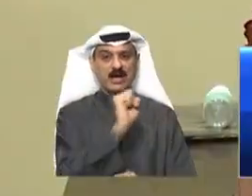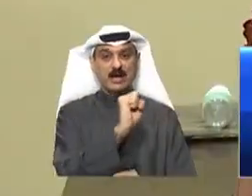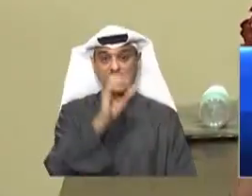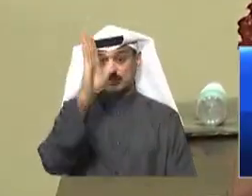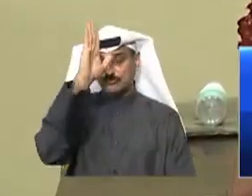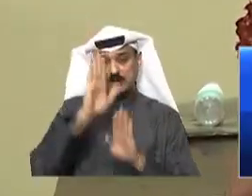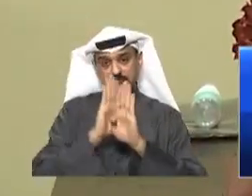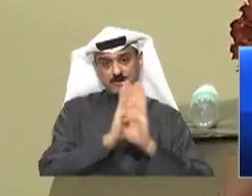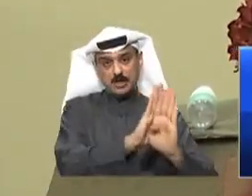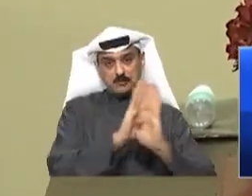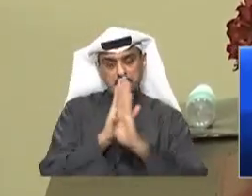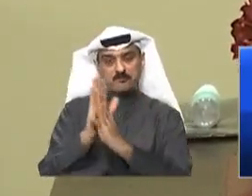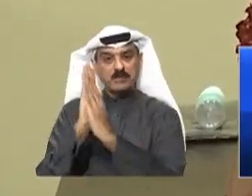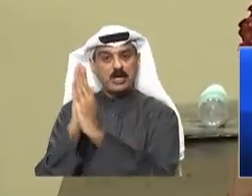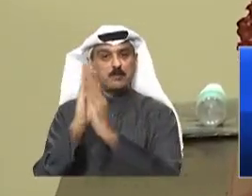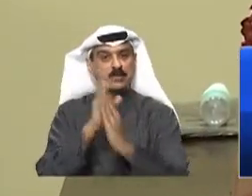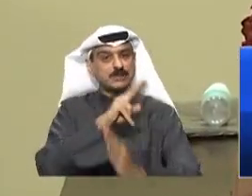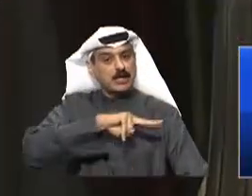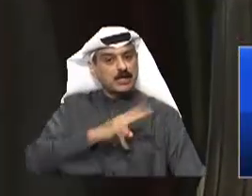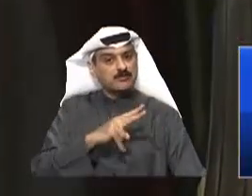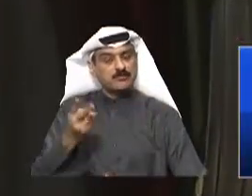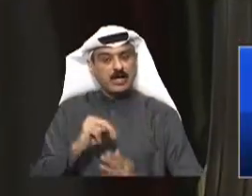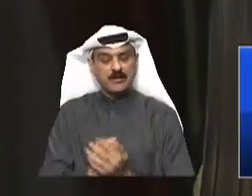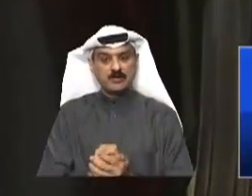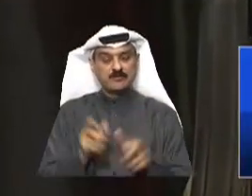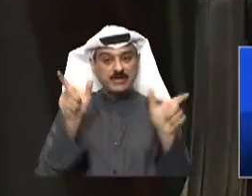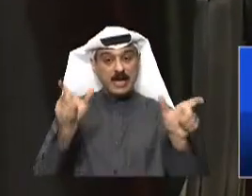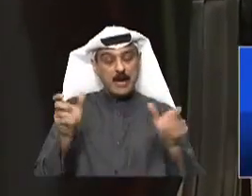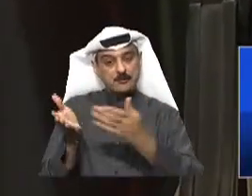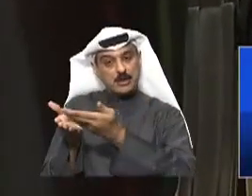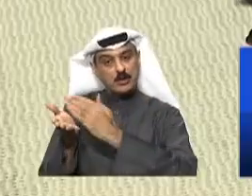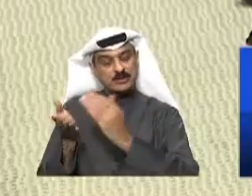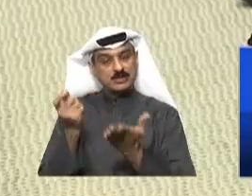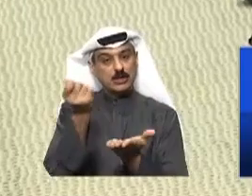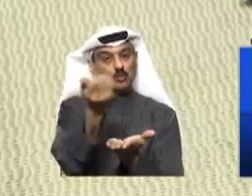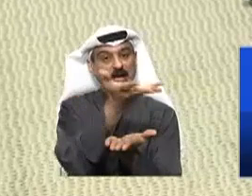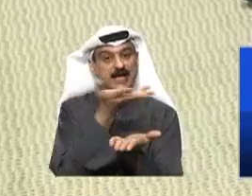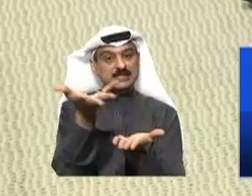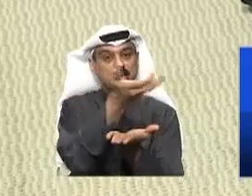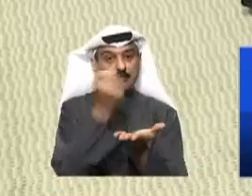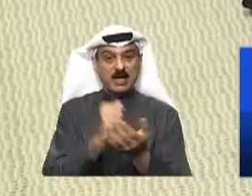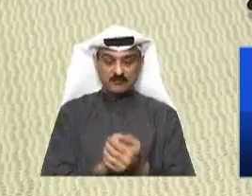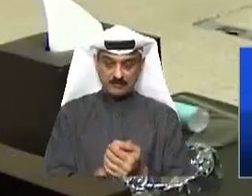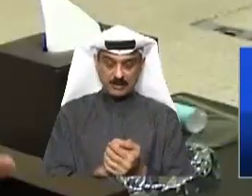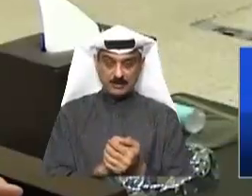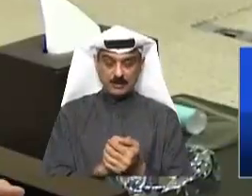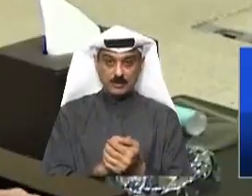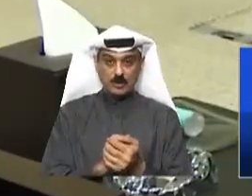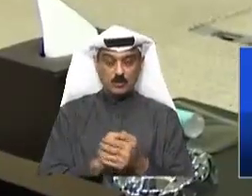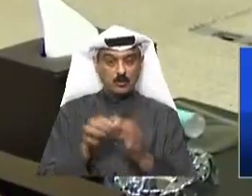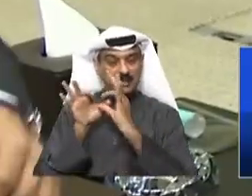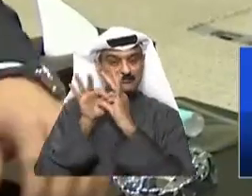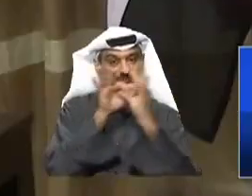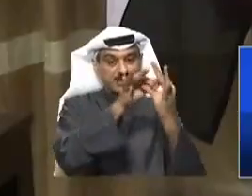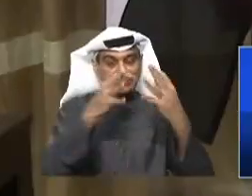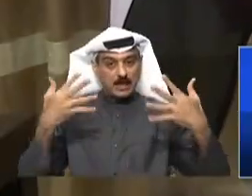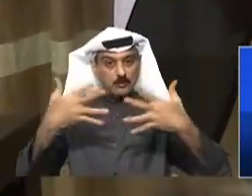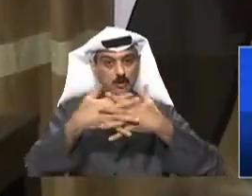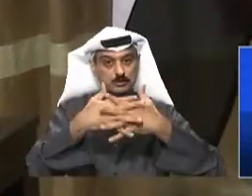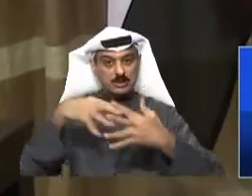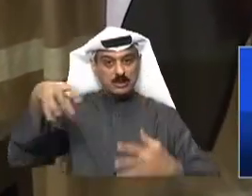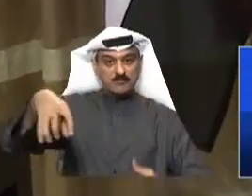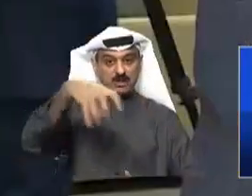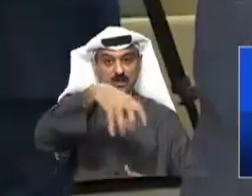في مجالات عدة، منها الأمن والاقتصاد والاستثمار، إلى جانب قضايا تتعلق بالتعاون المشترك بين